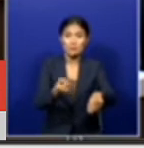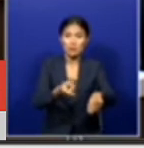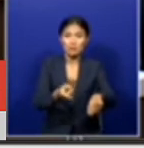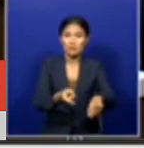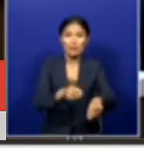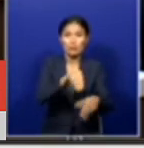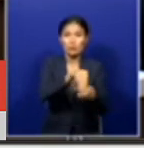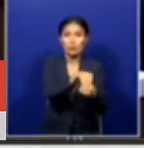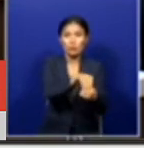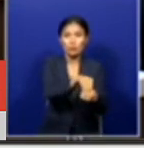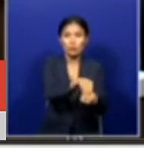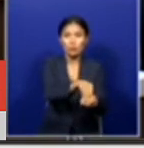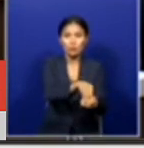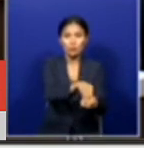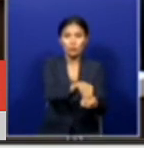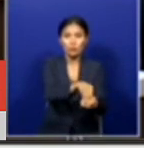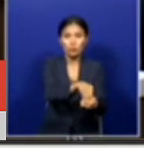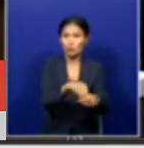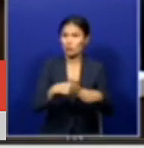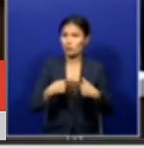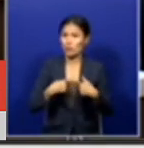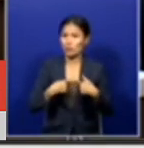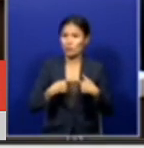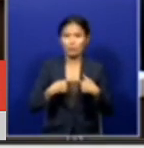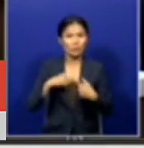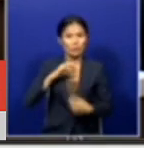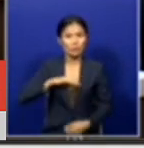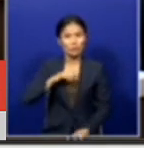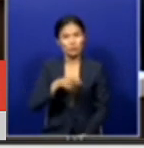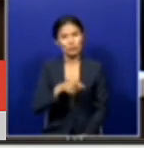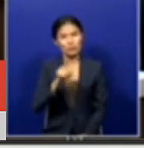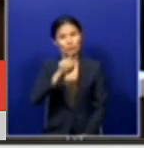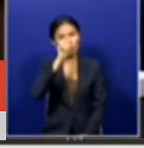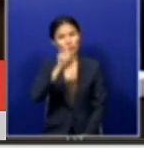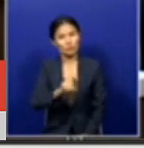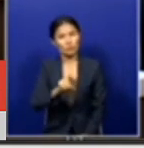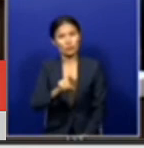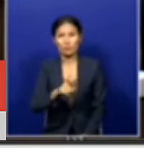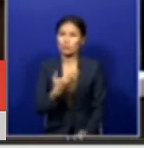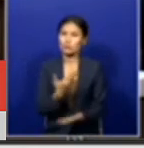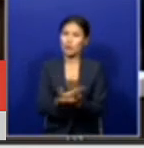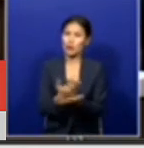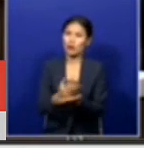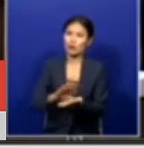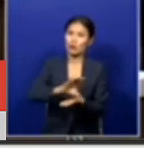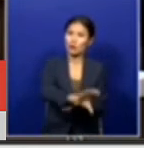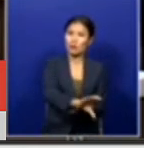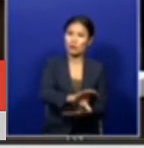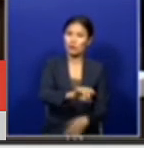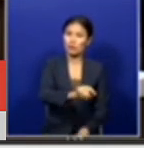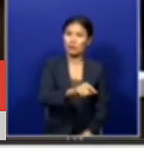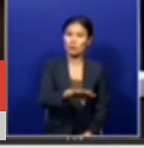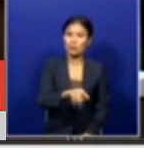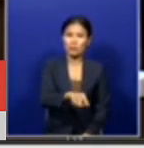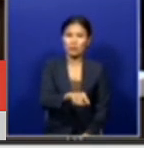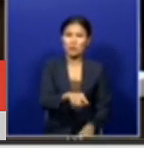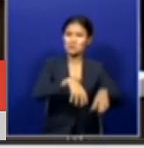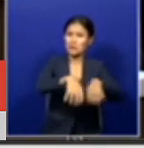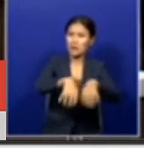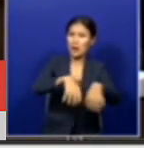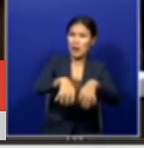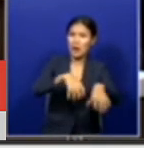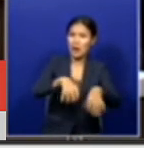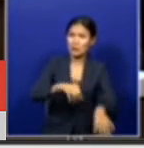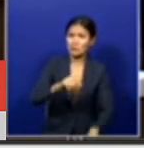อกผมมองไม่ออกว่าจะใช้เม็ดเงินงบประมาณอย่างมีประสิทธิภาพไม่รั่วไ